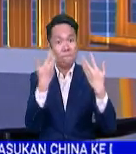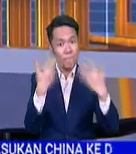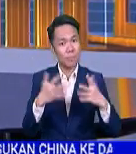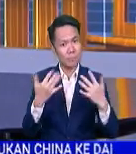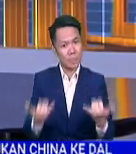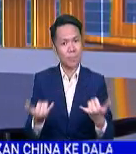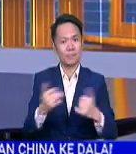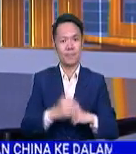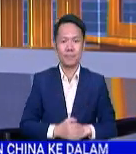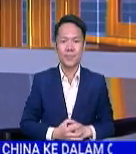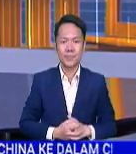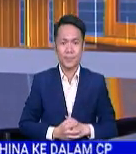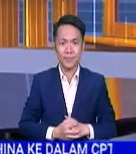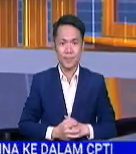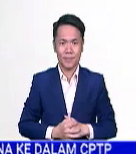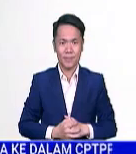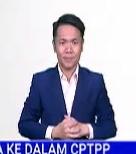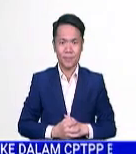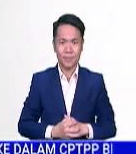ini.